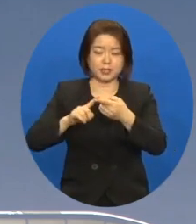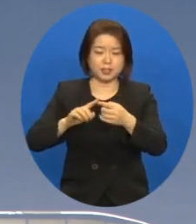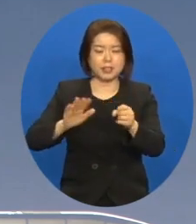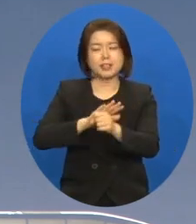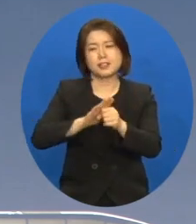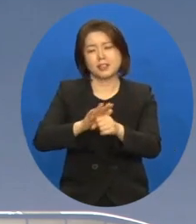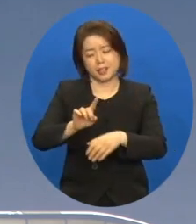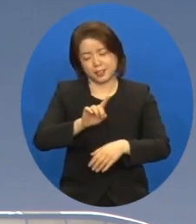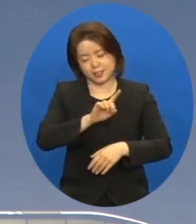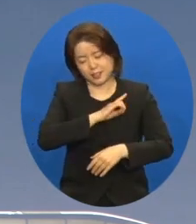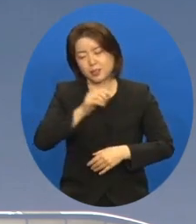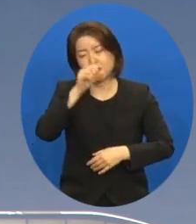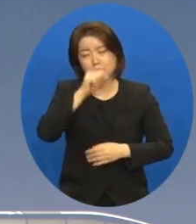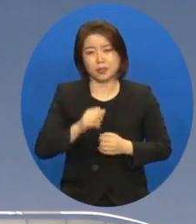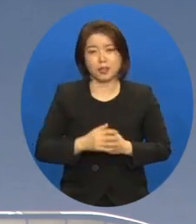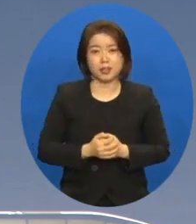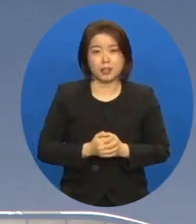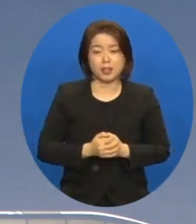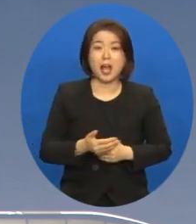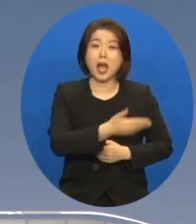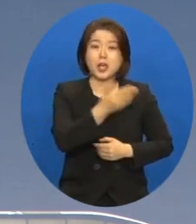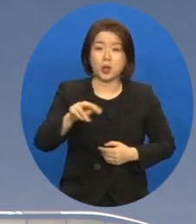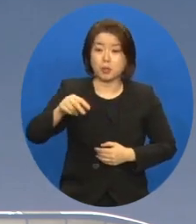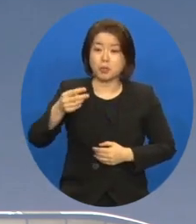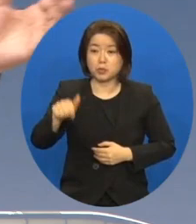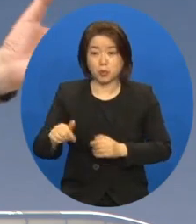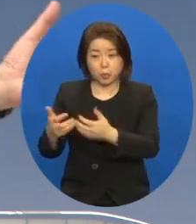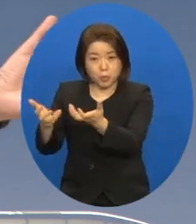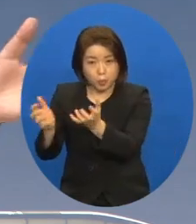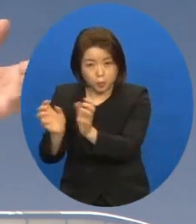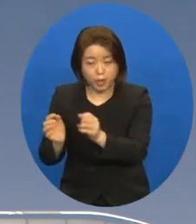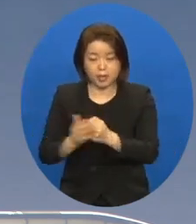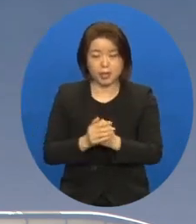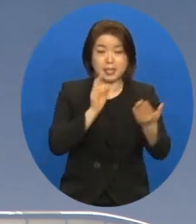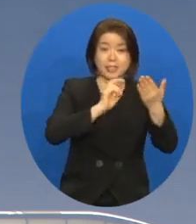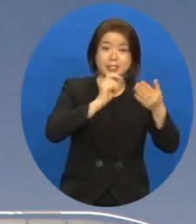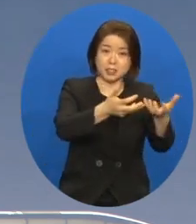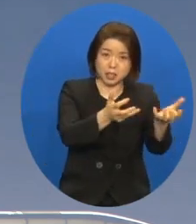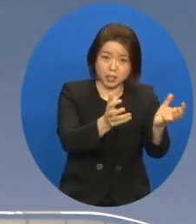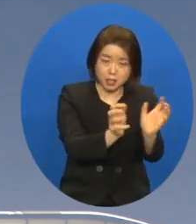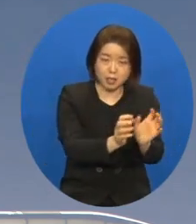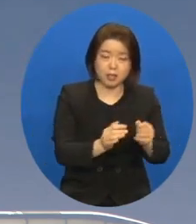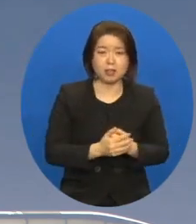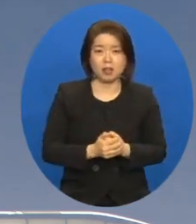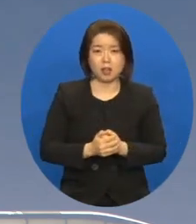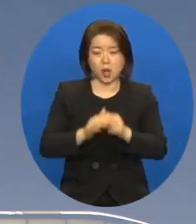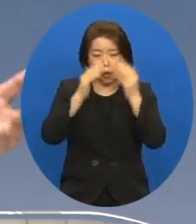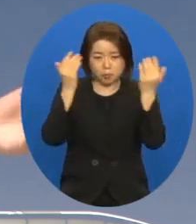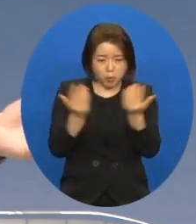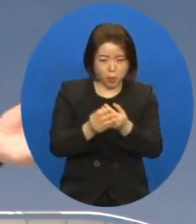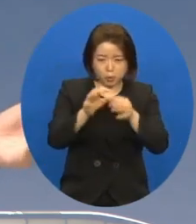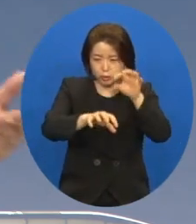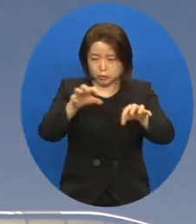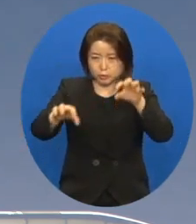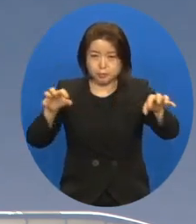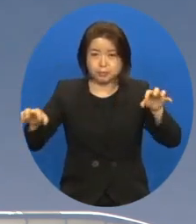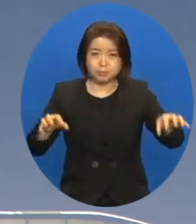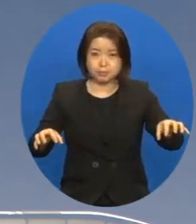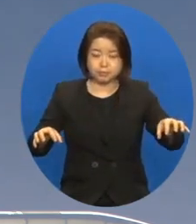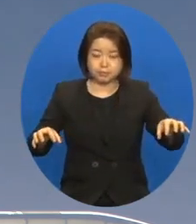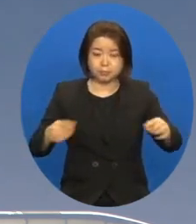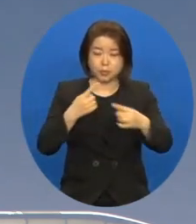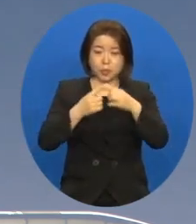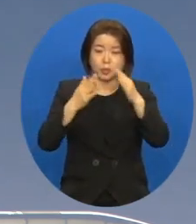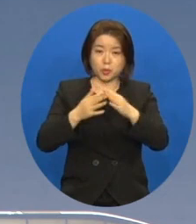제일이지. 여러분의 속회 공동체, 찬양대, 교회에 있는 모든 부서, 교회 학교,